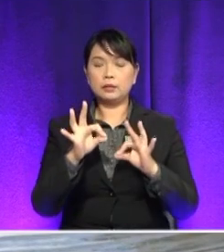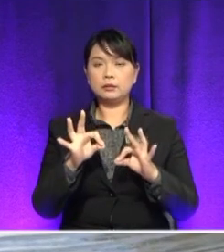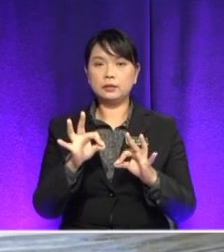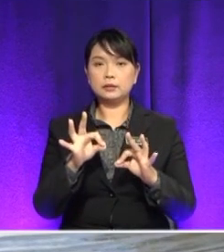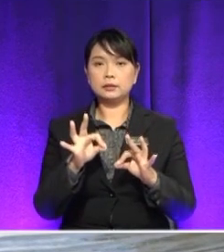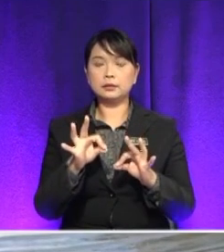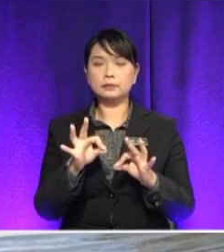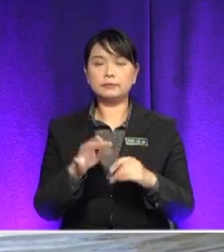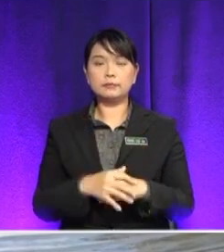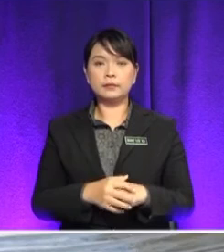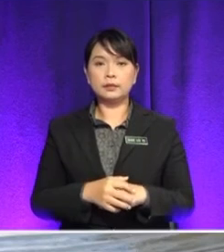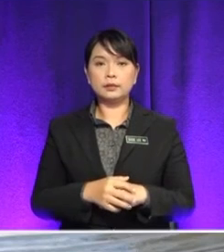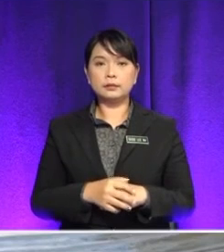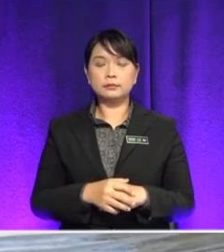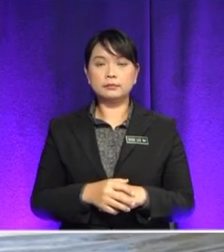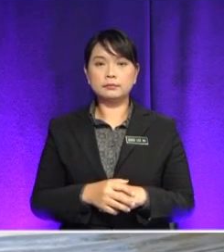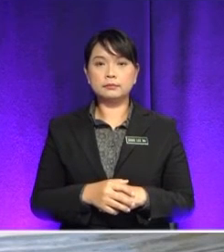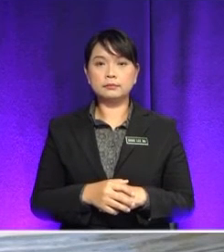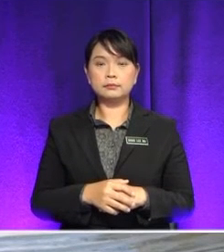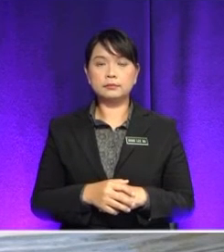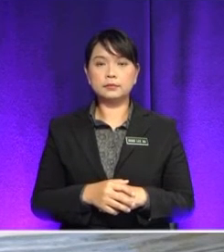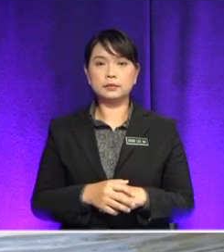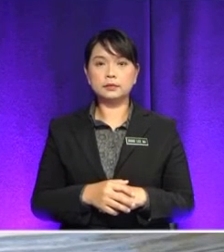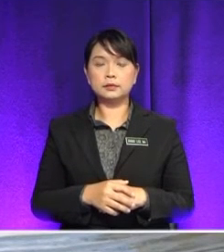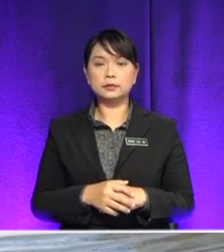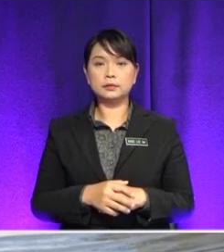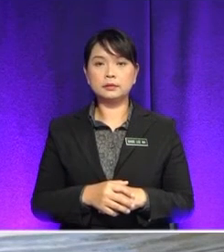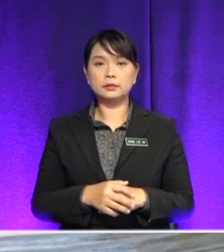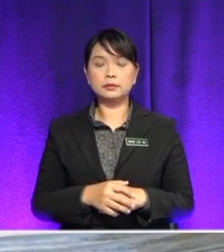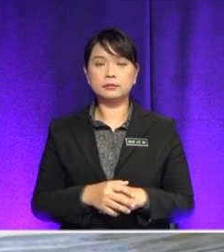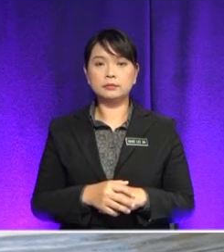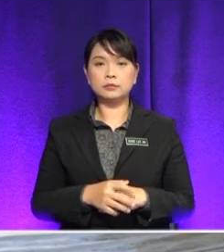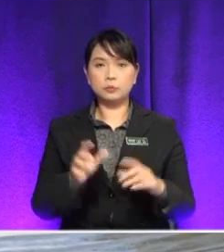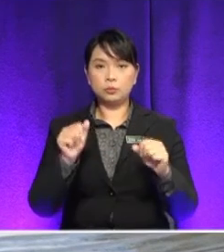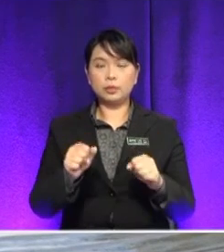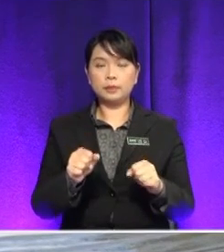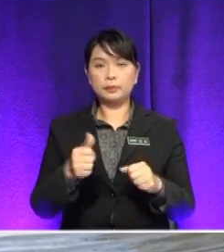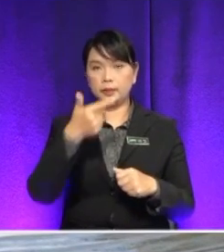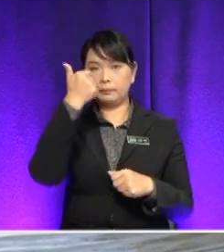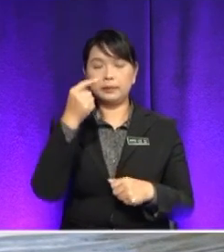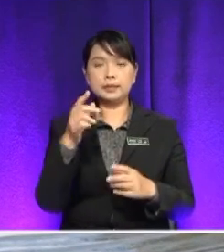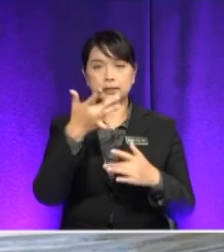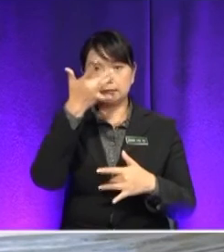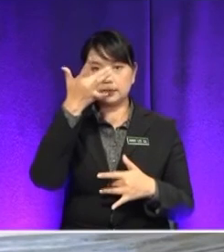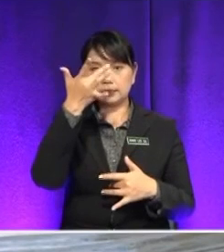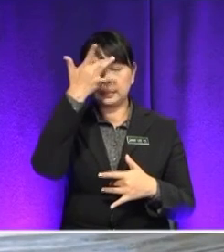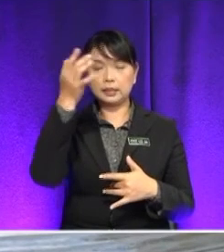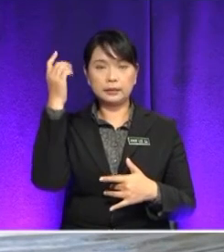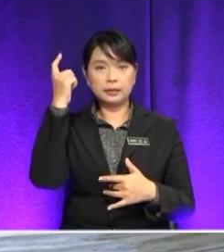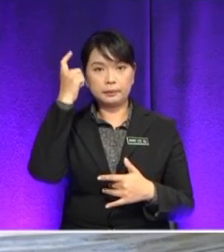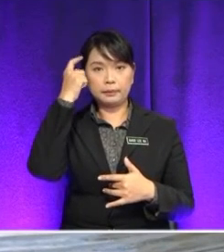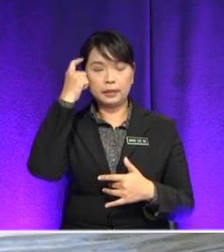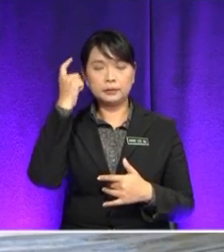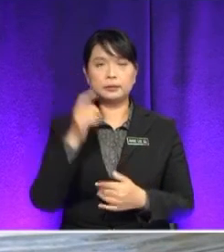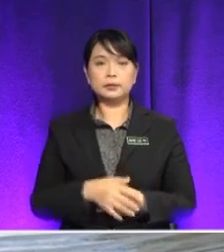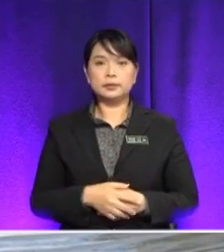jam atasnya itu boleh menyelesaikan ke gendang telinga atau menyebabkan sakit kepala atau migrain Ah oke yang kedua ke Jeddah